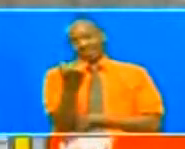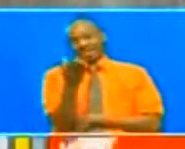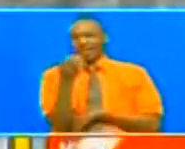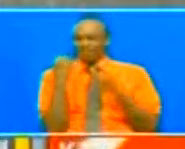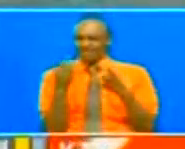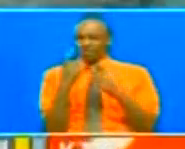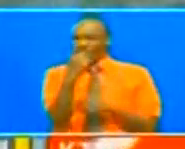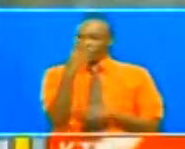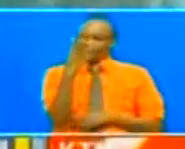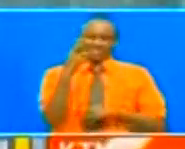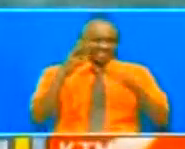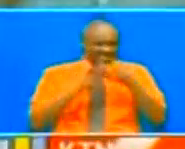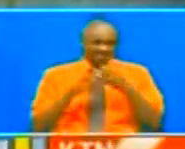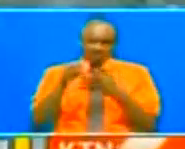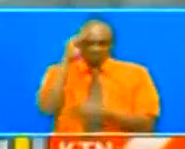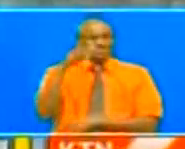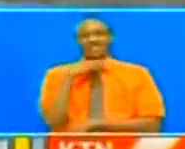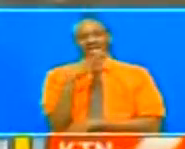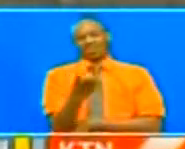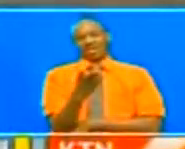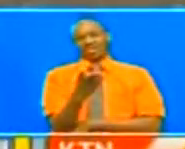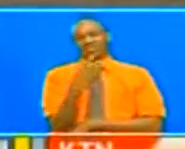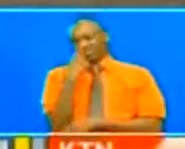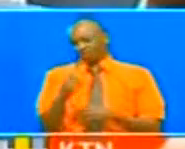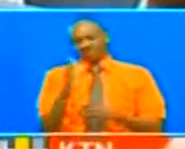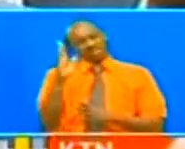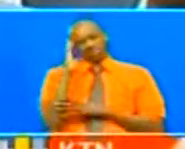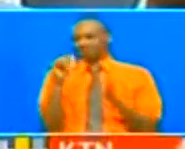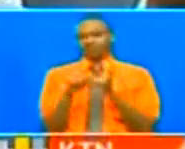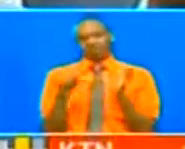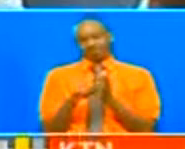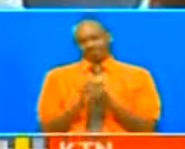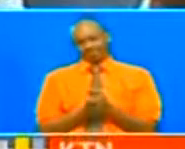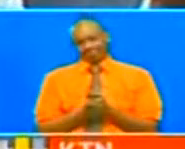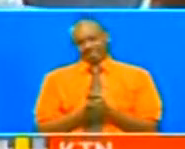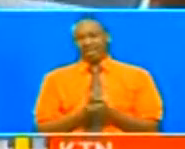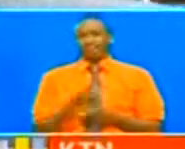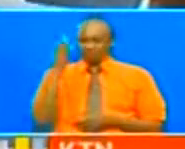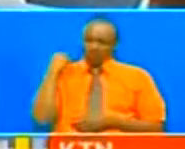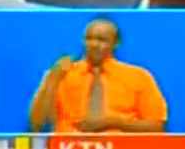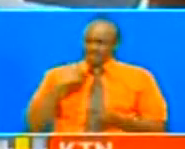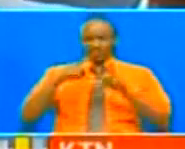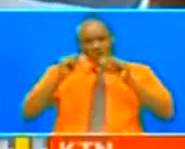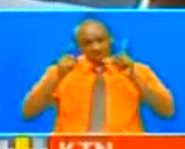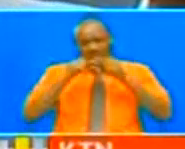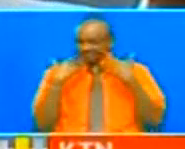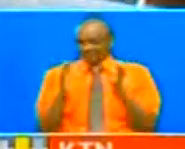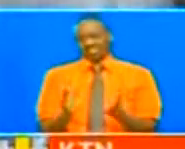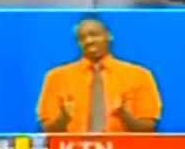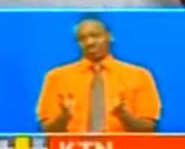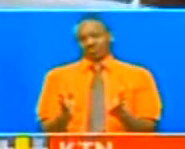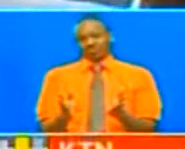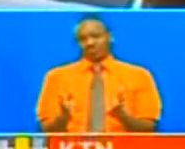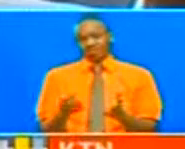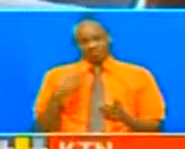watu 148 walifariki na wengine wengi kujeruhiwa. I did record a statement and